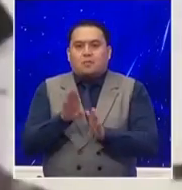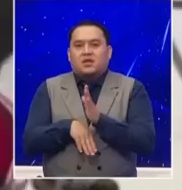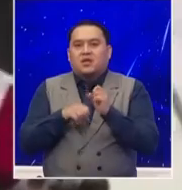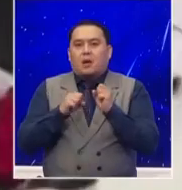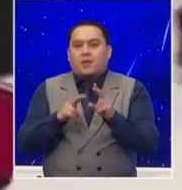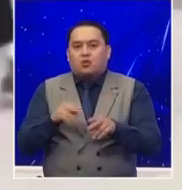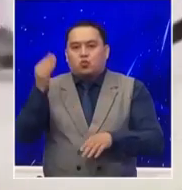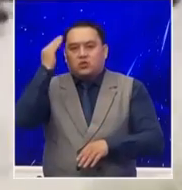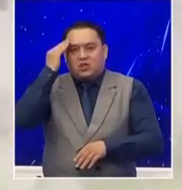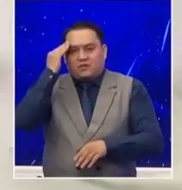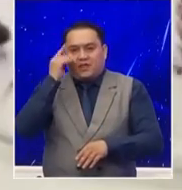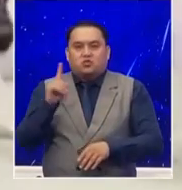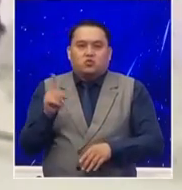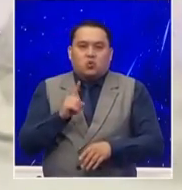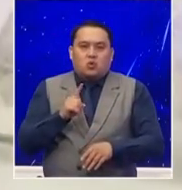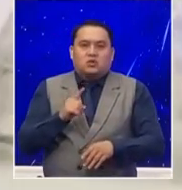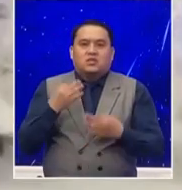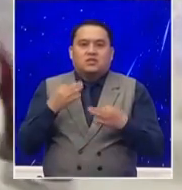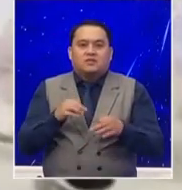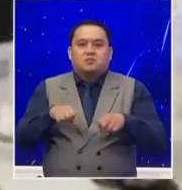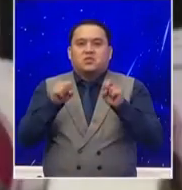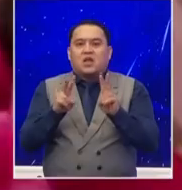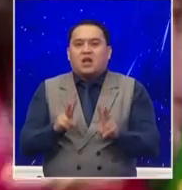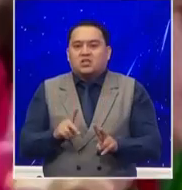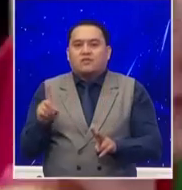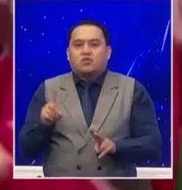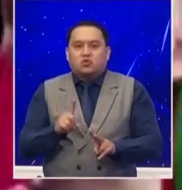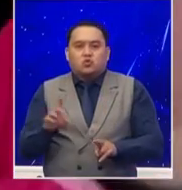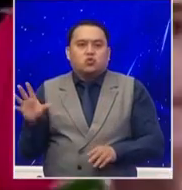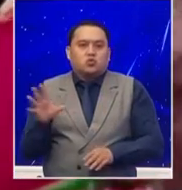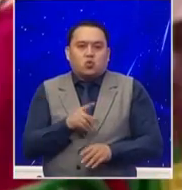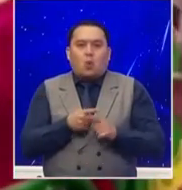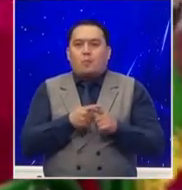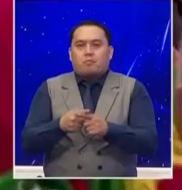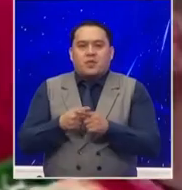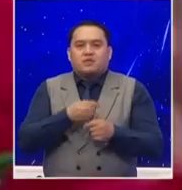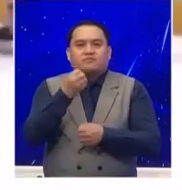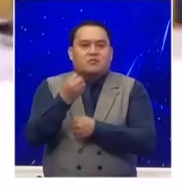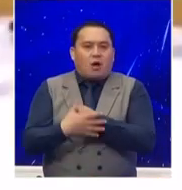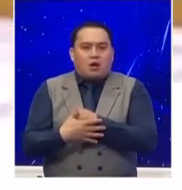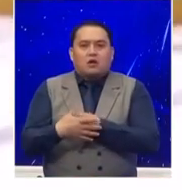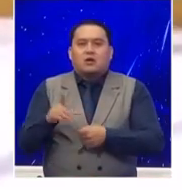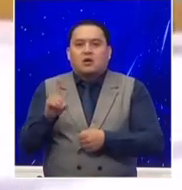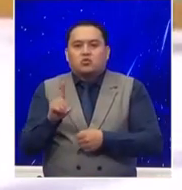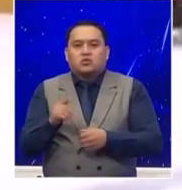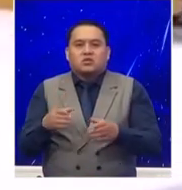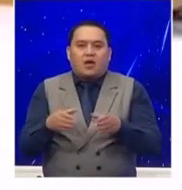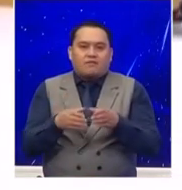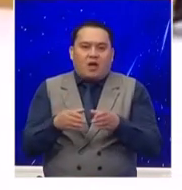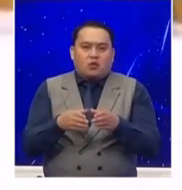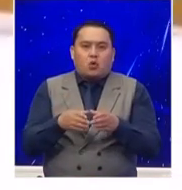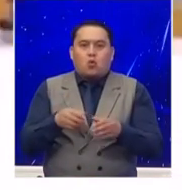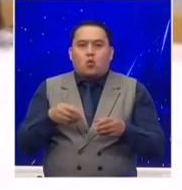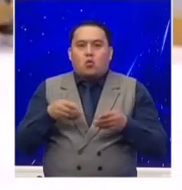соображения безопасности и учитывает мнение независимых экспертов, а также всех соучредителей. В Минске, как полагает Совет, окажется